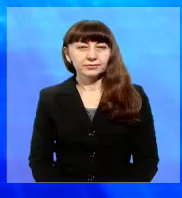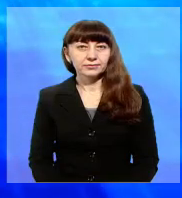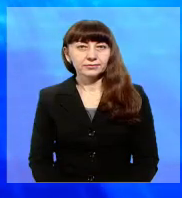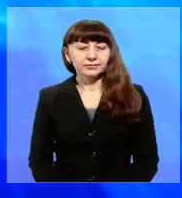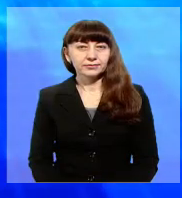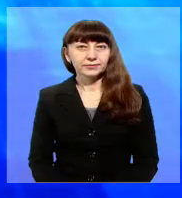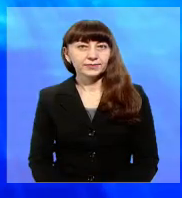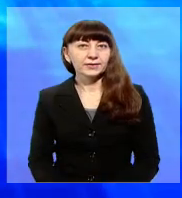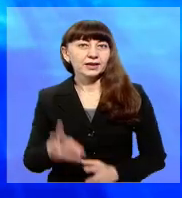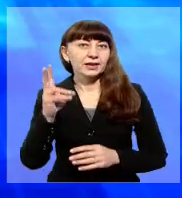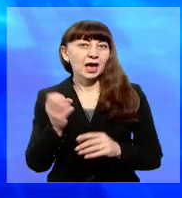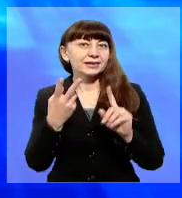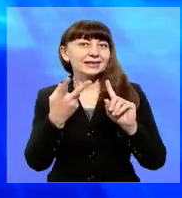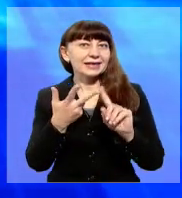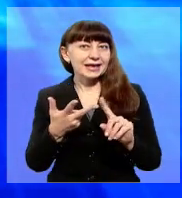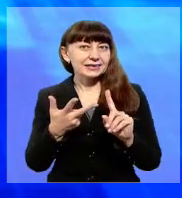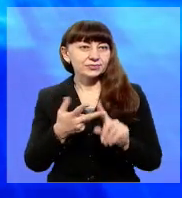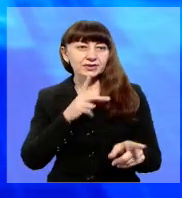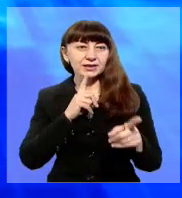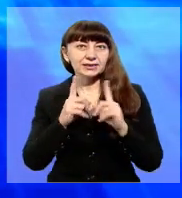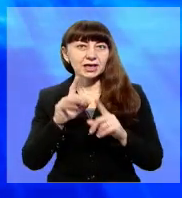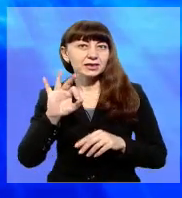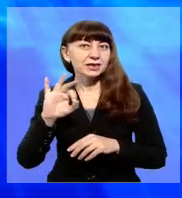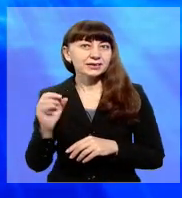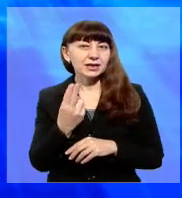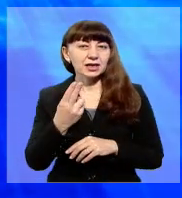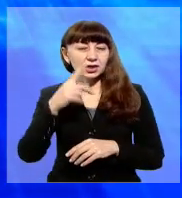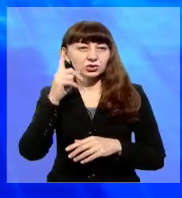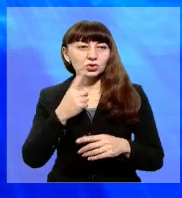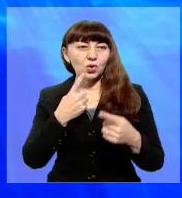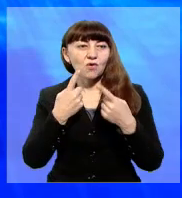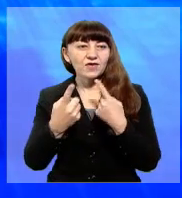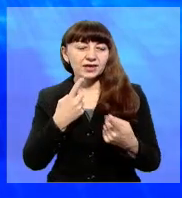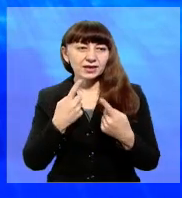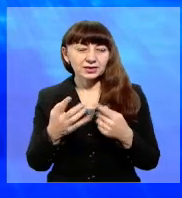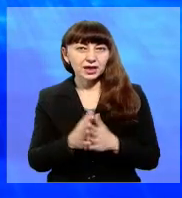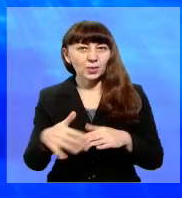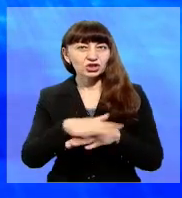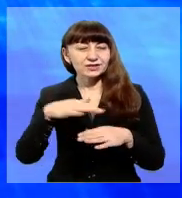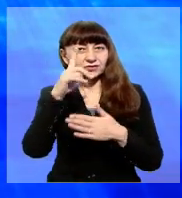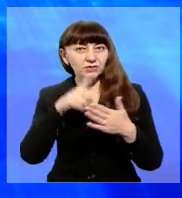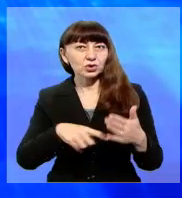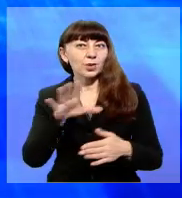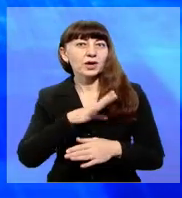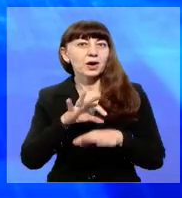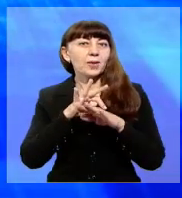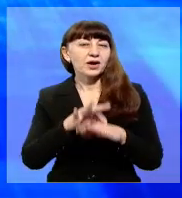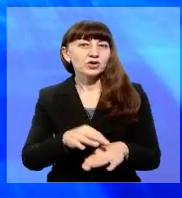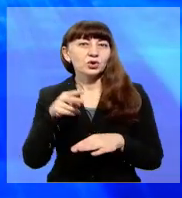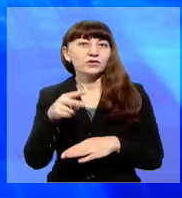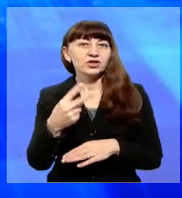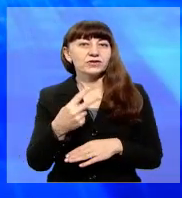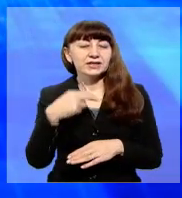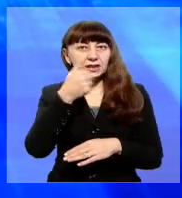Мемлекет басшысы алдағы 5 жылдың ішінде ел бойынша кем дегенде 90 мың орындық жатақхана орны салынуы тиіс деген болатын.